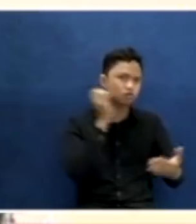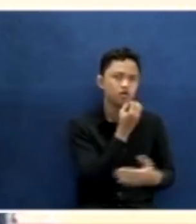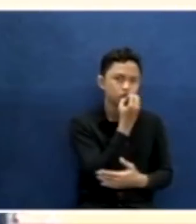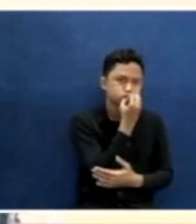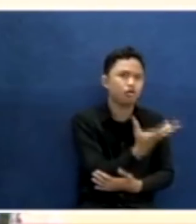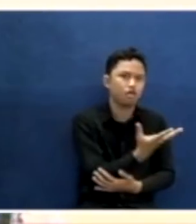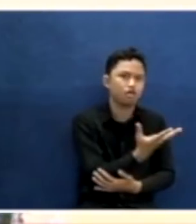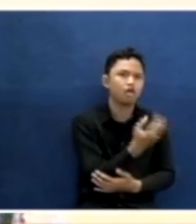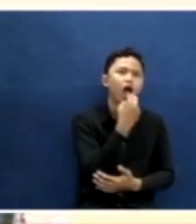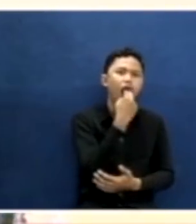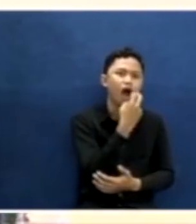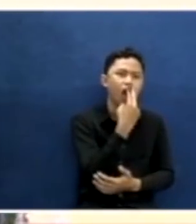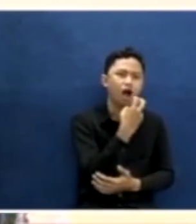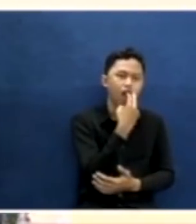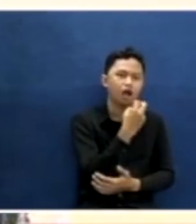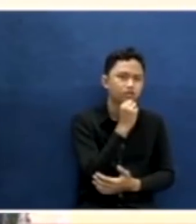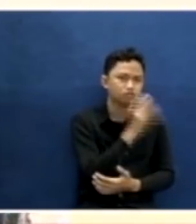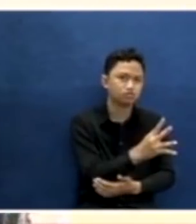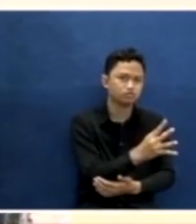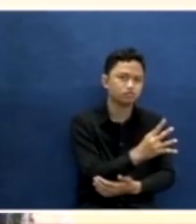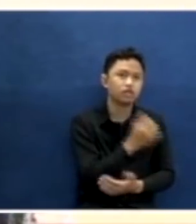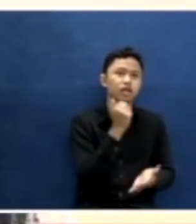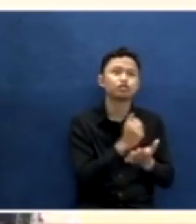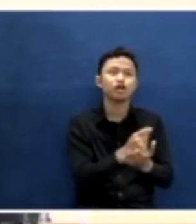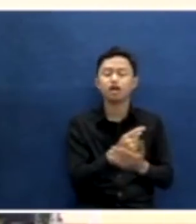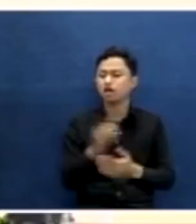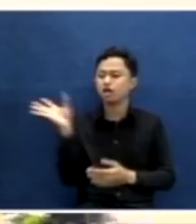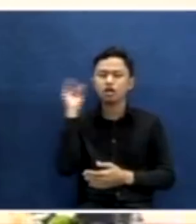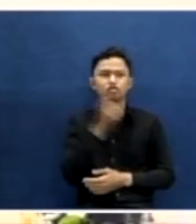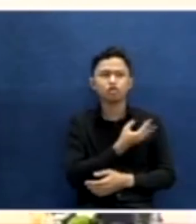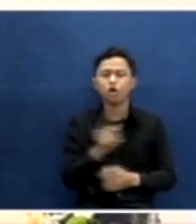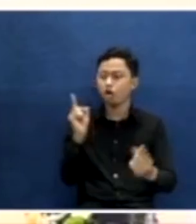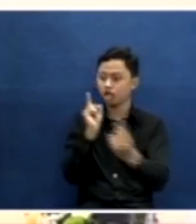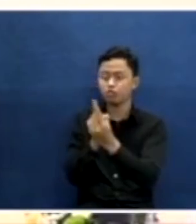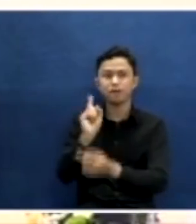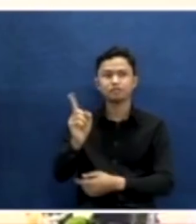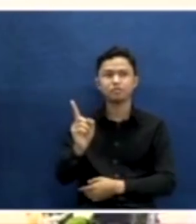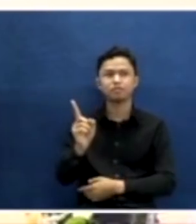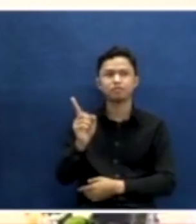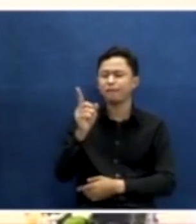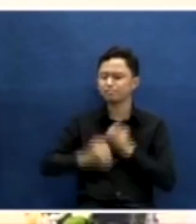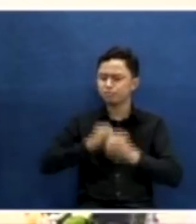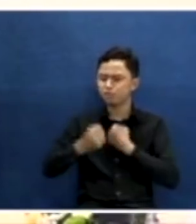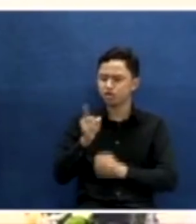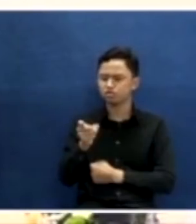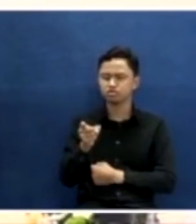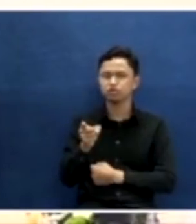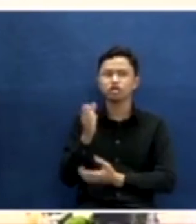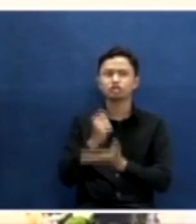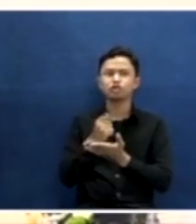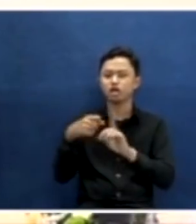lalu kemudian Jogorogo mulutnya Ternyata kita menjumpai Rasulullah melakukan itu karena Rasulullah tahu kalau